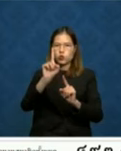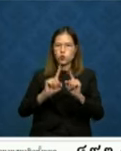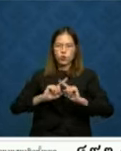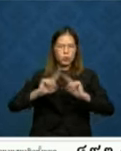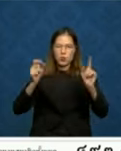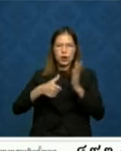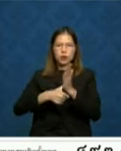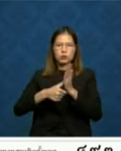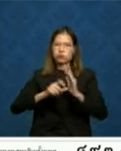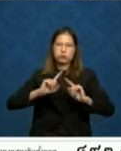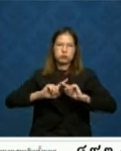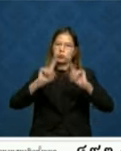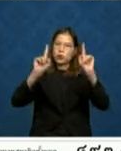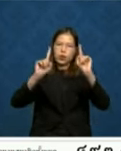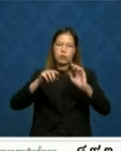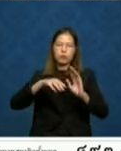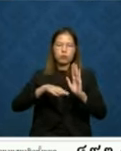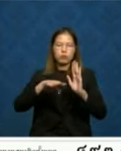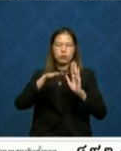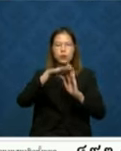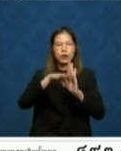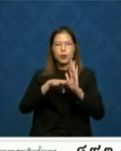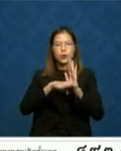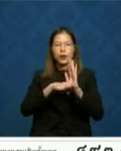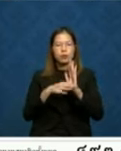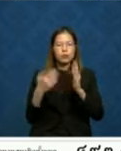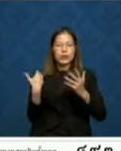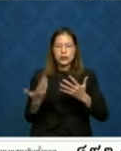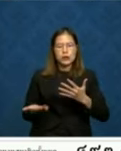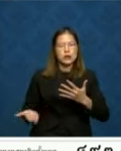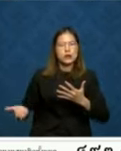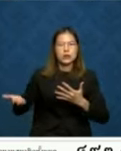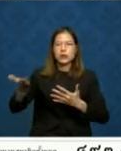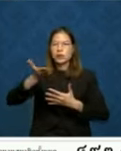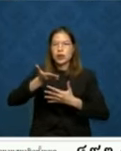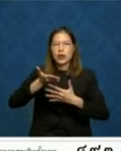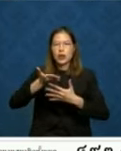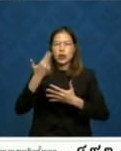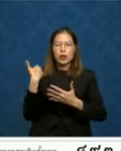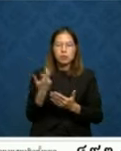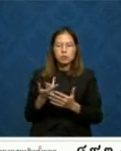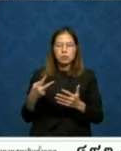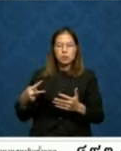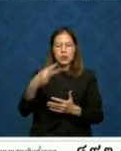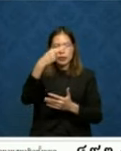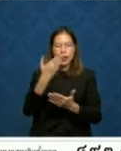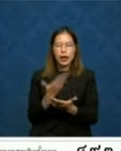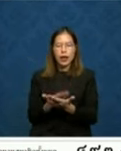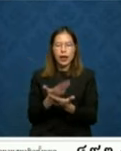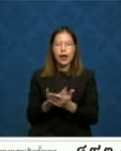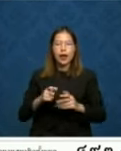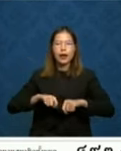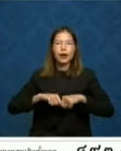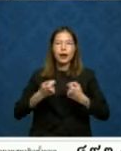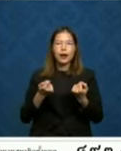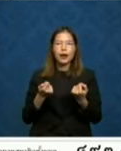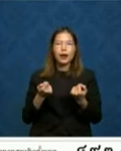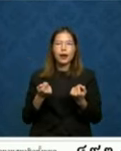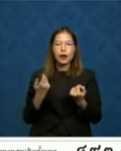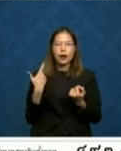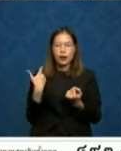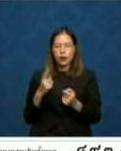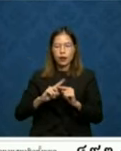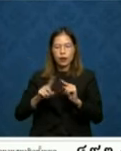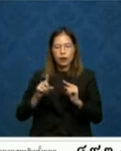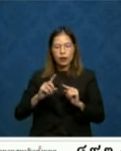กมากครับไม่เป็นแบบขั้นบันไดเลยมันเป็นการก้าวกระโดดครับมันตัดกันแค่ราคาขายปลีกแนะนำ60 บาทส่วนตามปริม